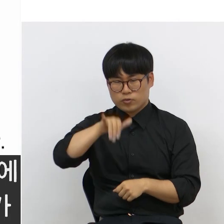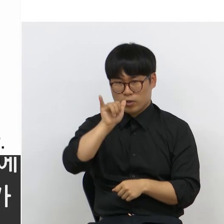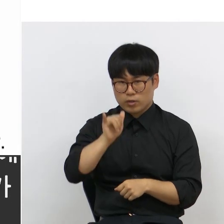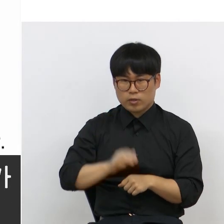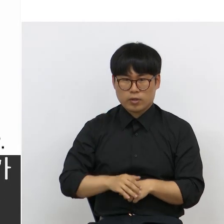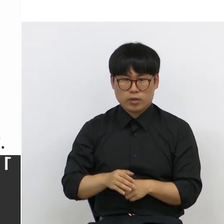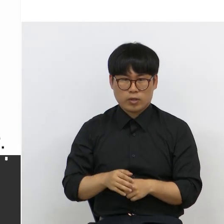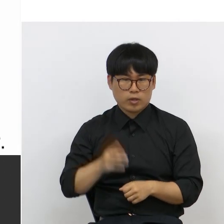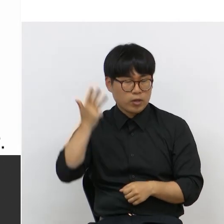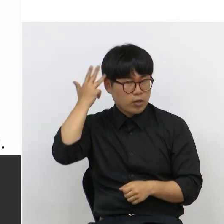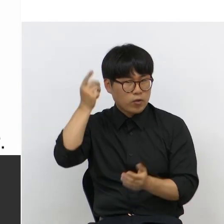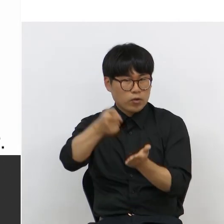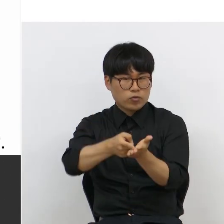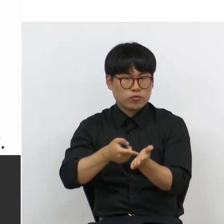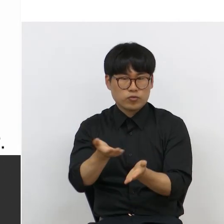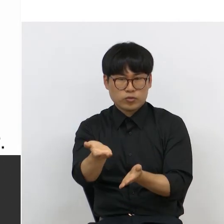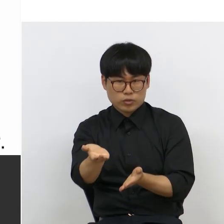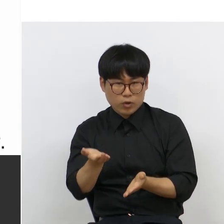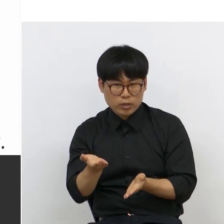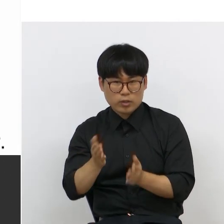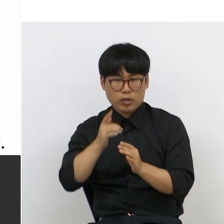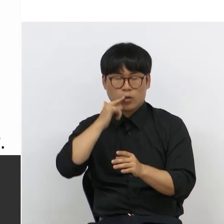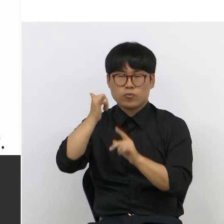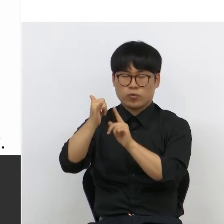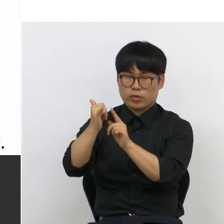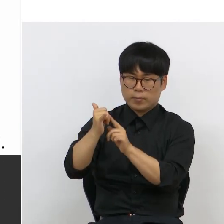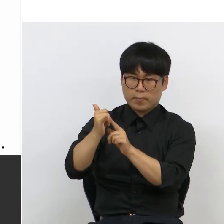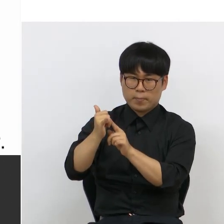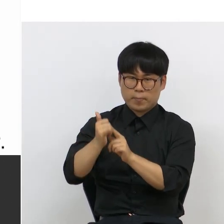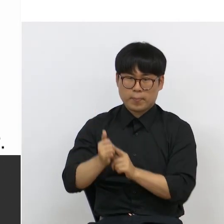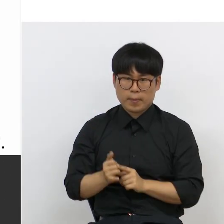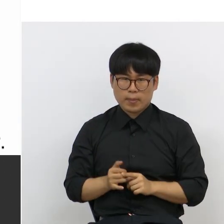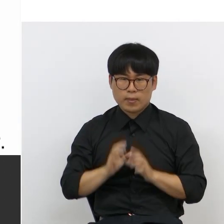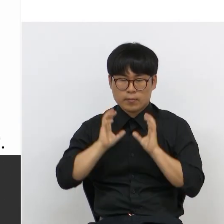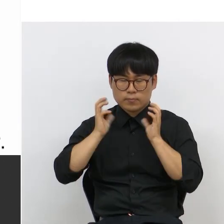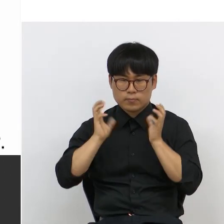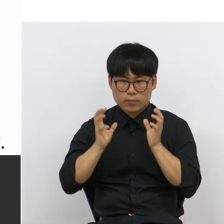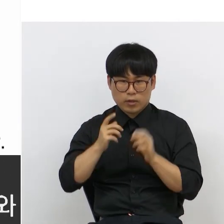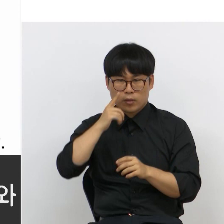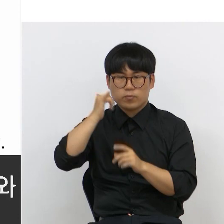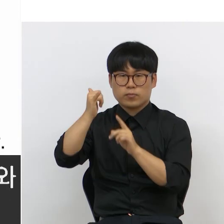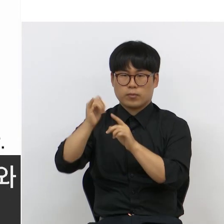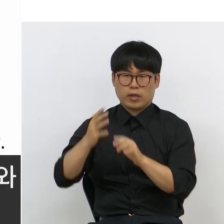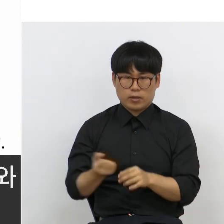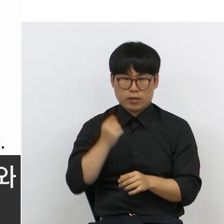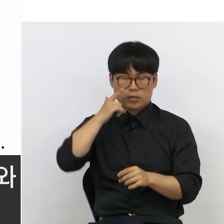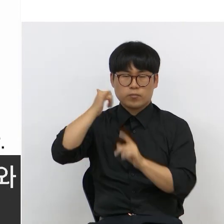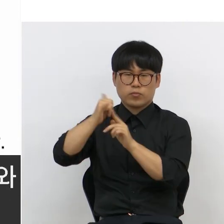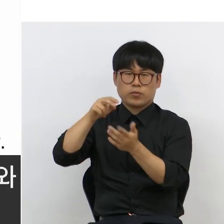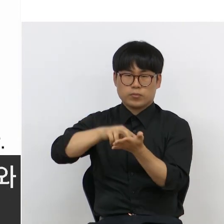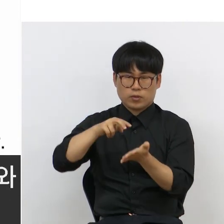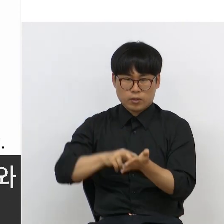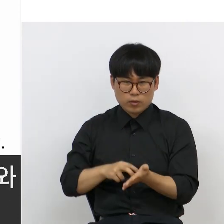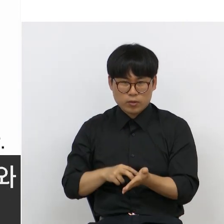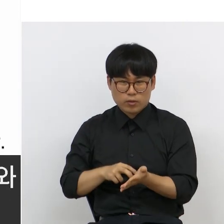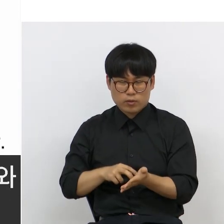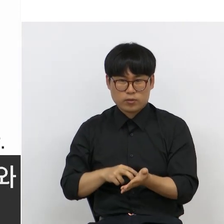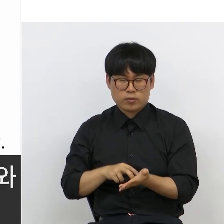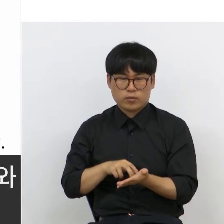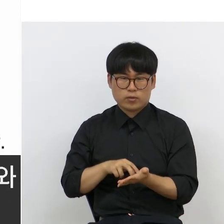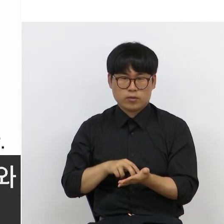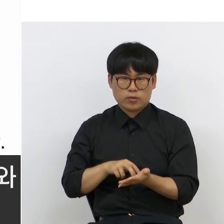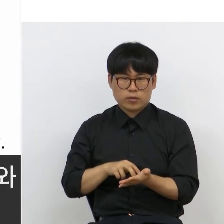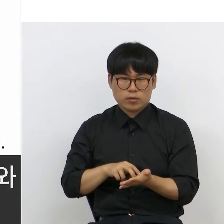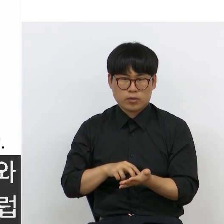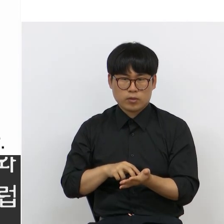앞둔 부모님이나 아니면 인공화호를 한 부모님, 한 아이를 두신 부모님들은 상당히 부럽게 생각을 하지만 이게